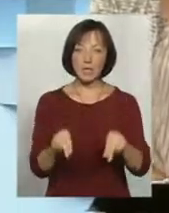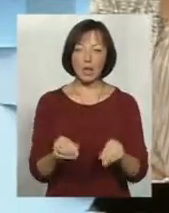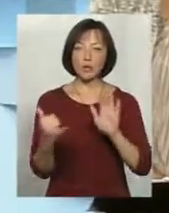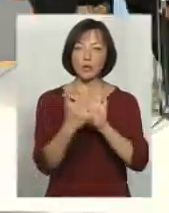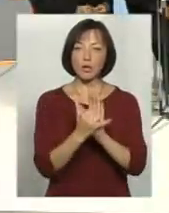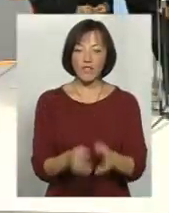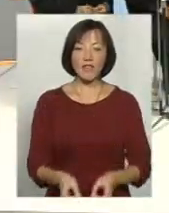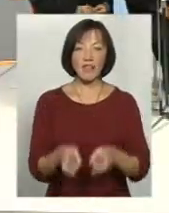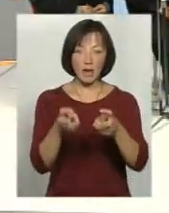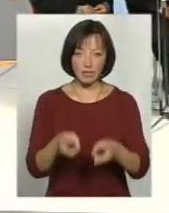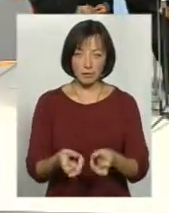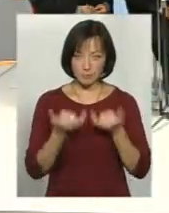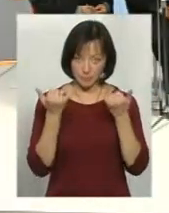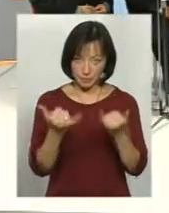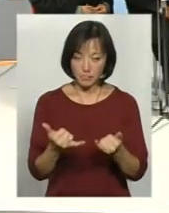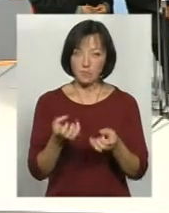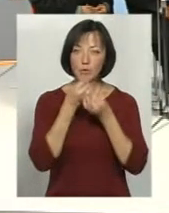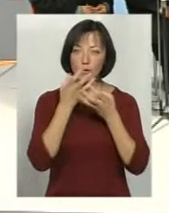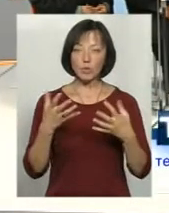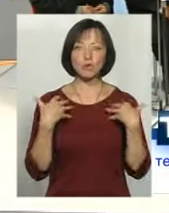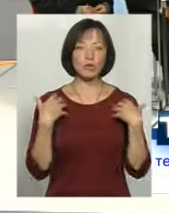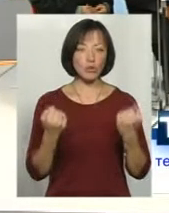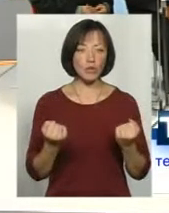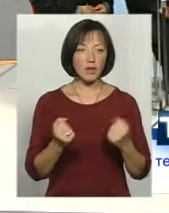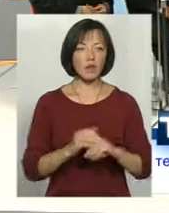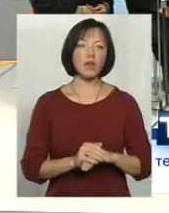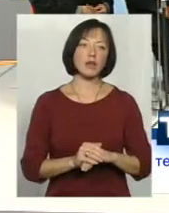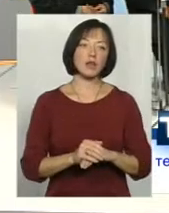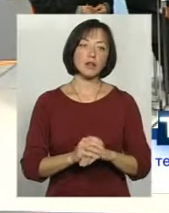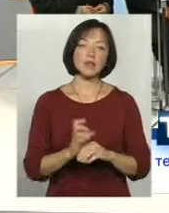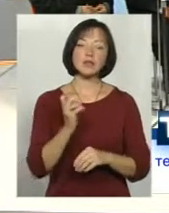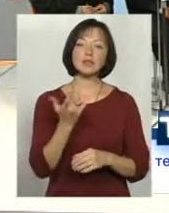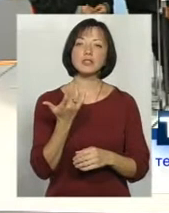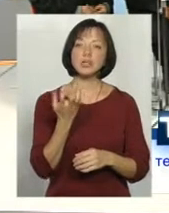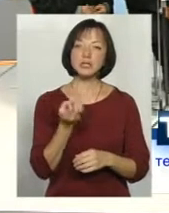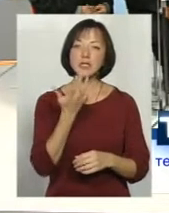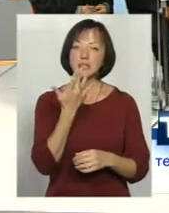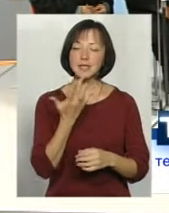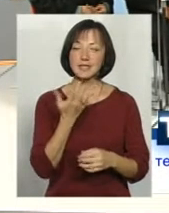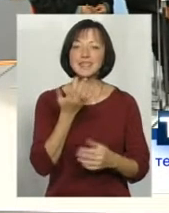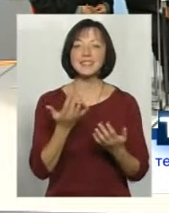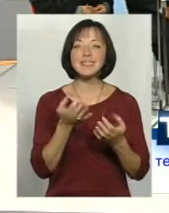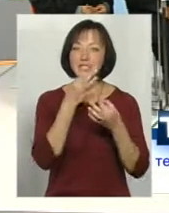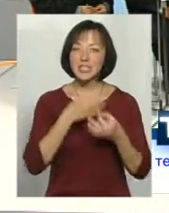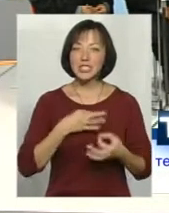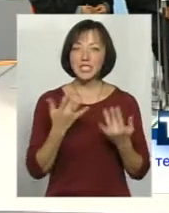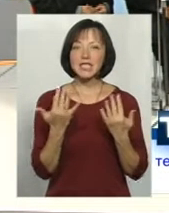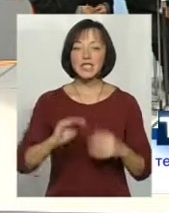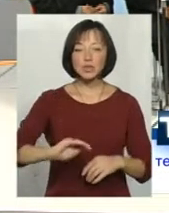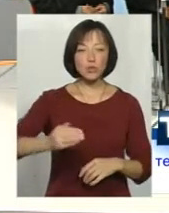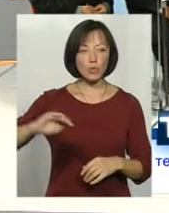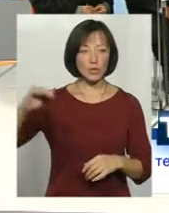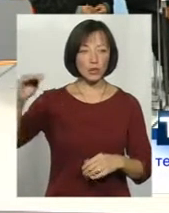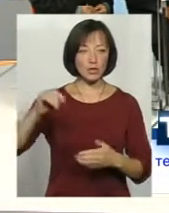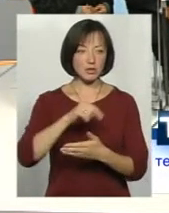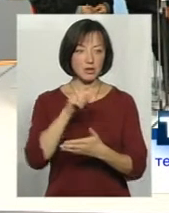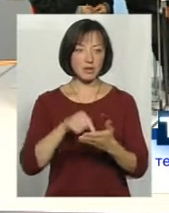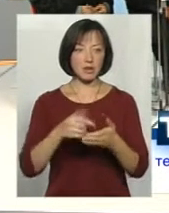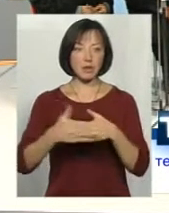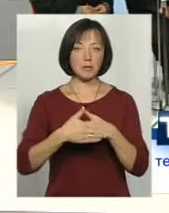гості. До речі, Павле Омеляновичу, скільки там сходинок? Ой, десь